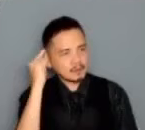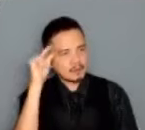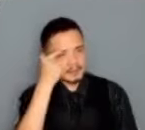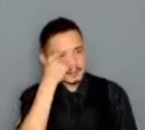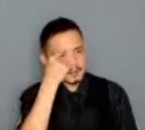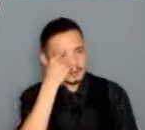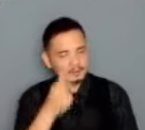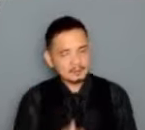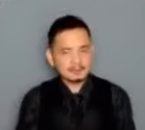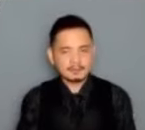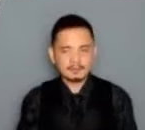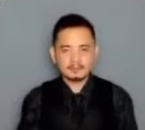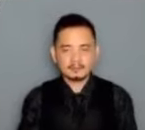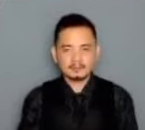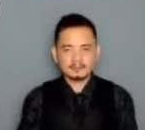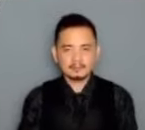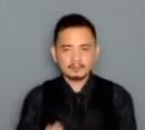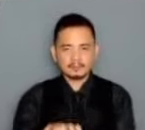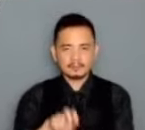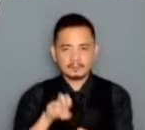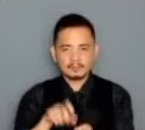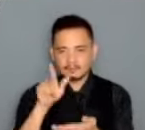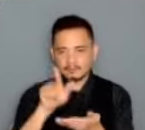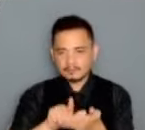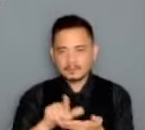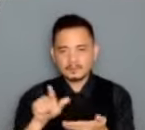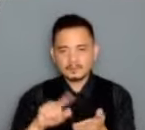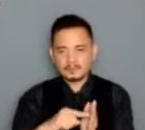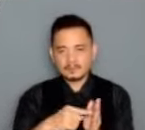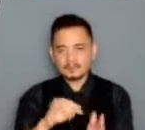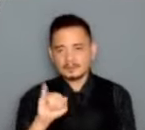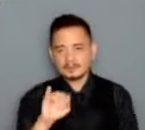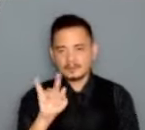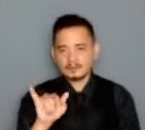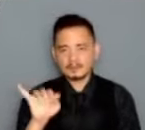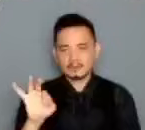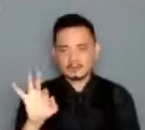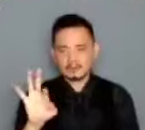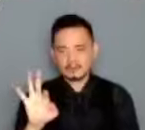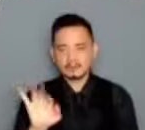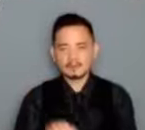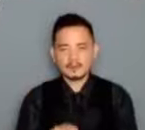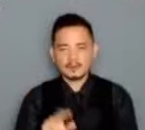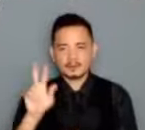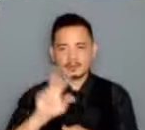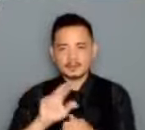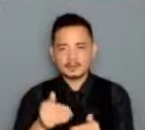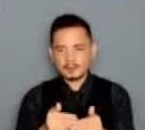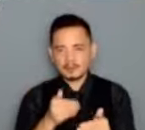epektibo ang resignation ni VP Sara sa July 19, tatlong araw bago ang ikatlong State of the Nation address ni Pangulong